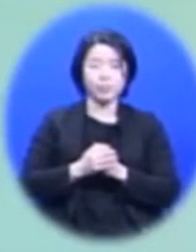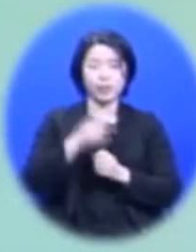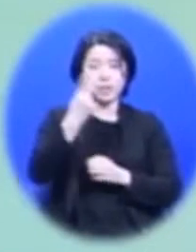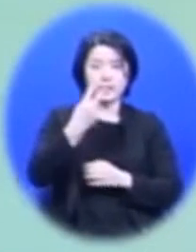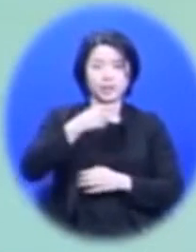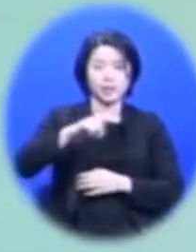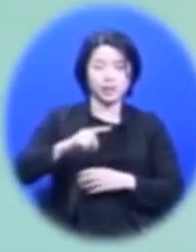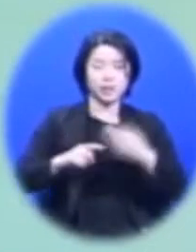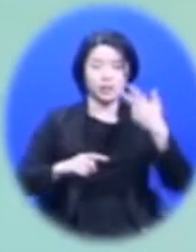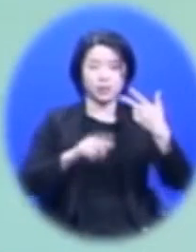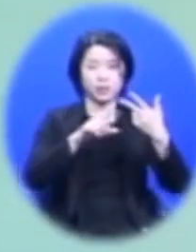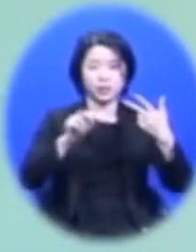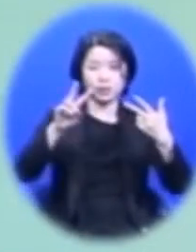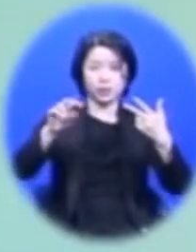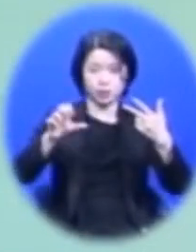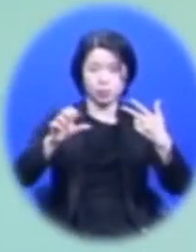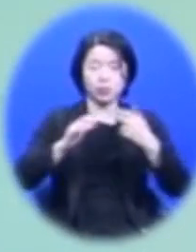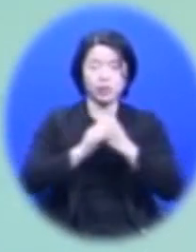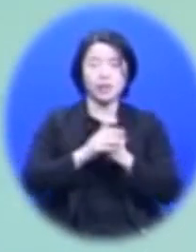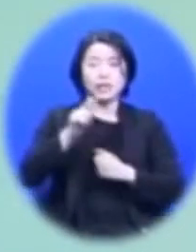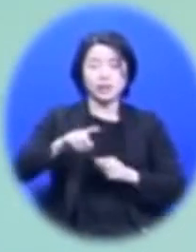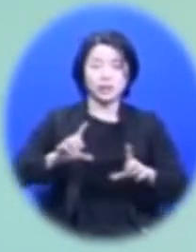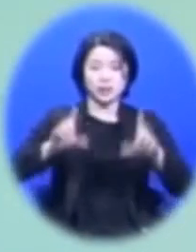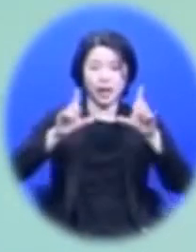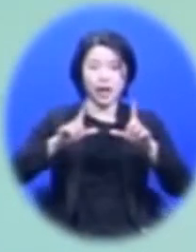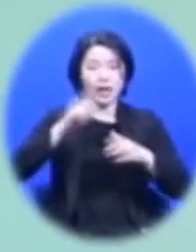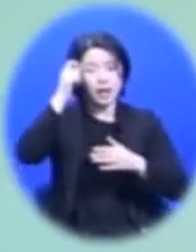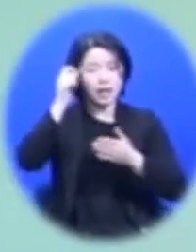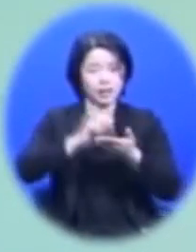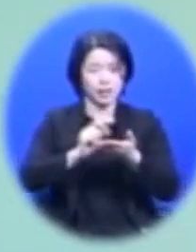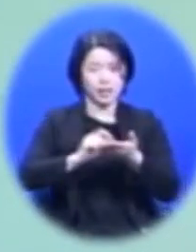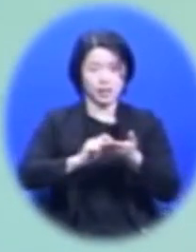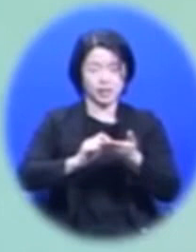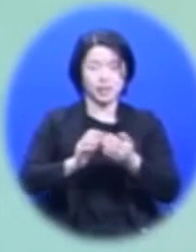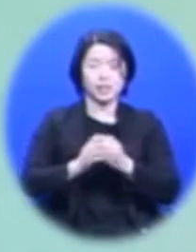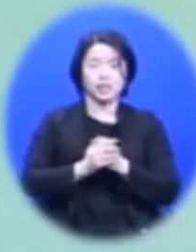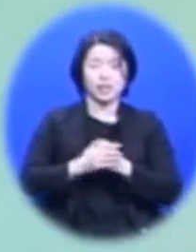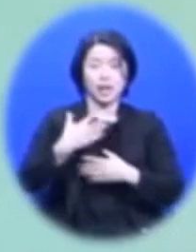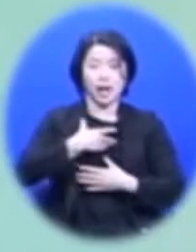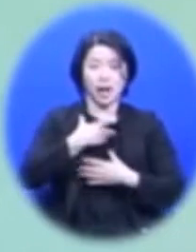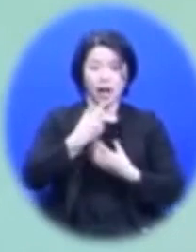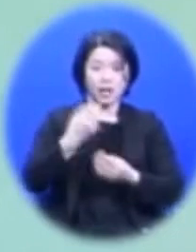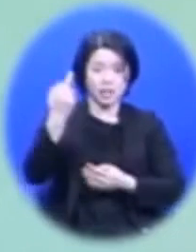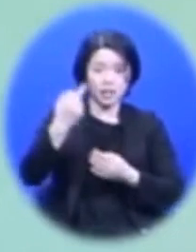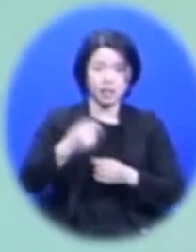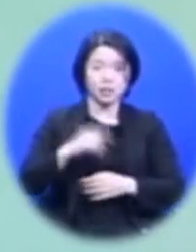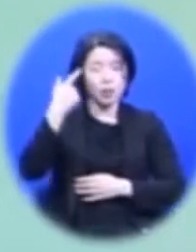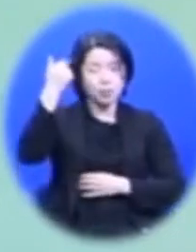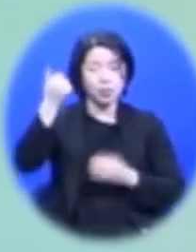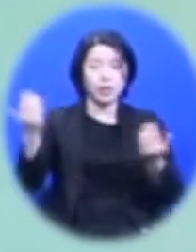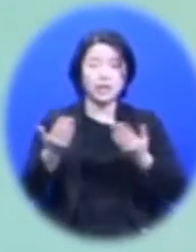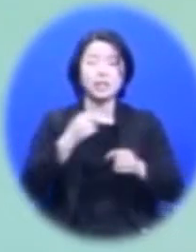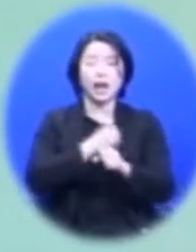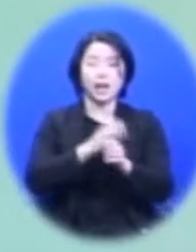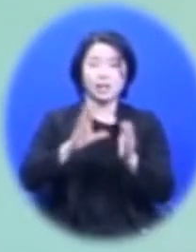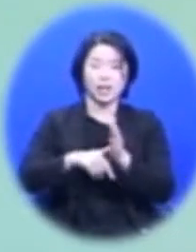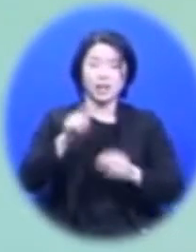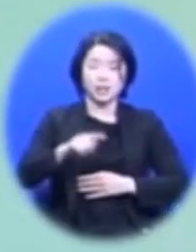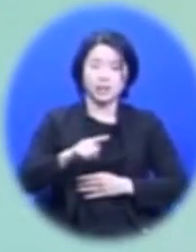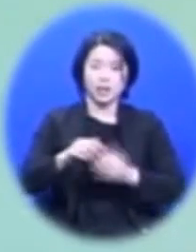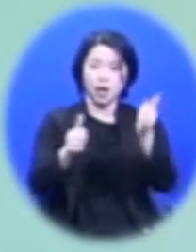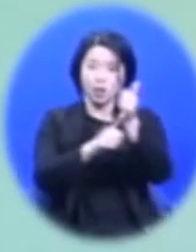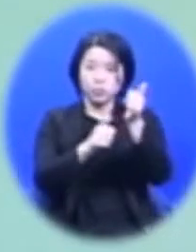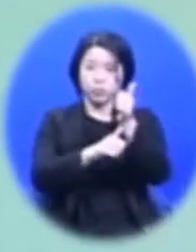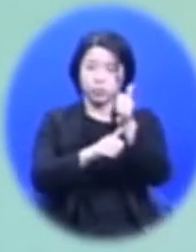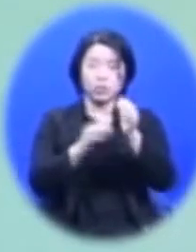2001년 7월 25일 그날 일기입니다. 안산에서 제가 목회할 때입니다. 그날